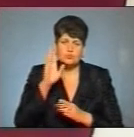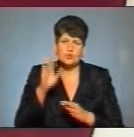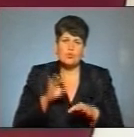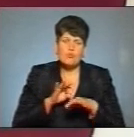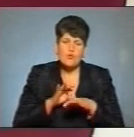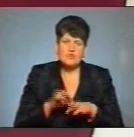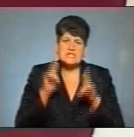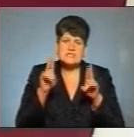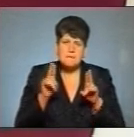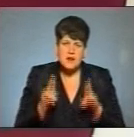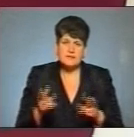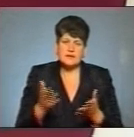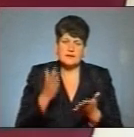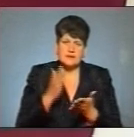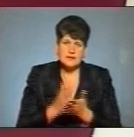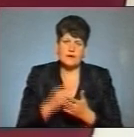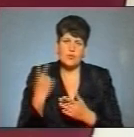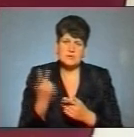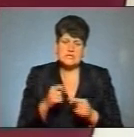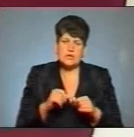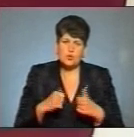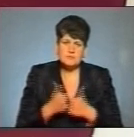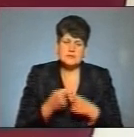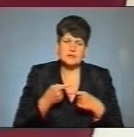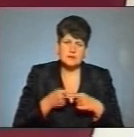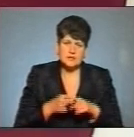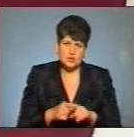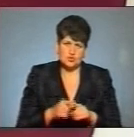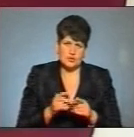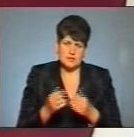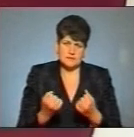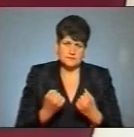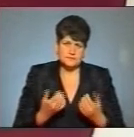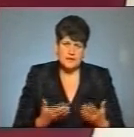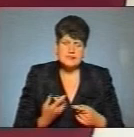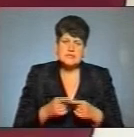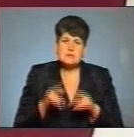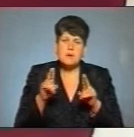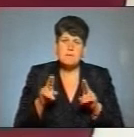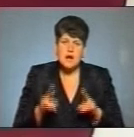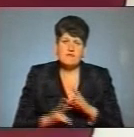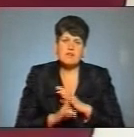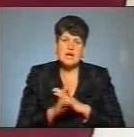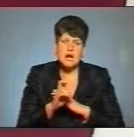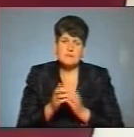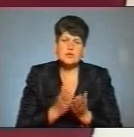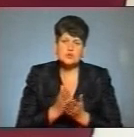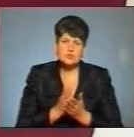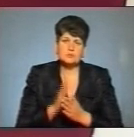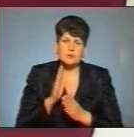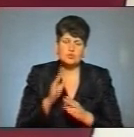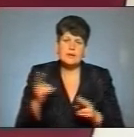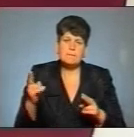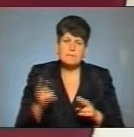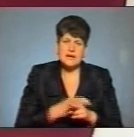за правилами, які встановила обласна комісія з питань техногенно-екологічної безпеки. За цими правилами в храмі служба має відбуватися